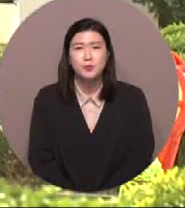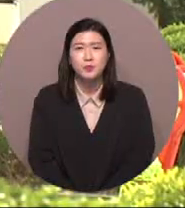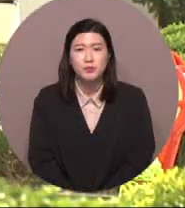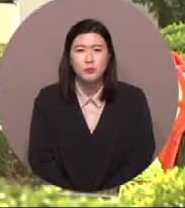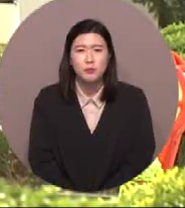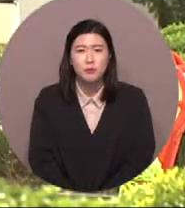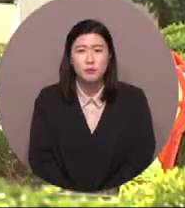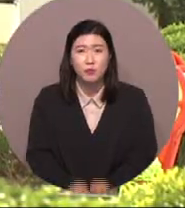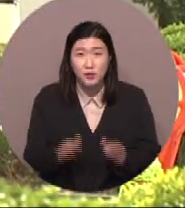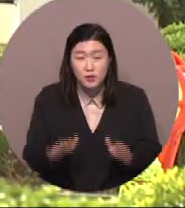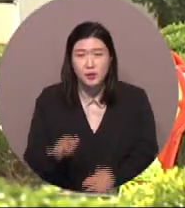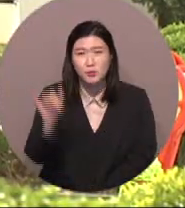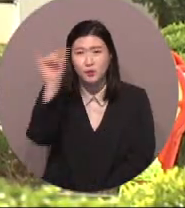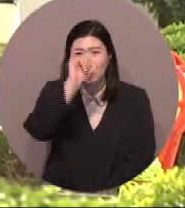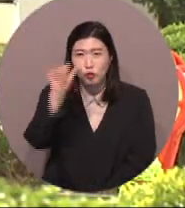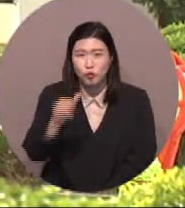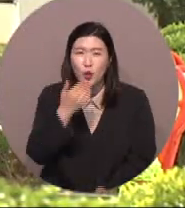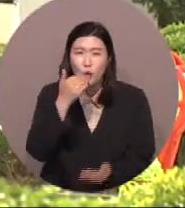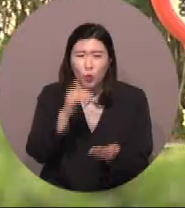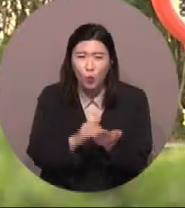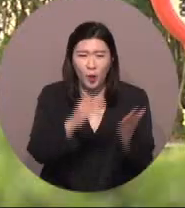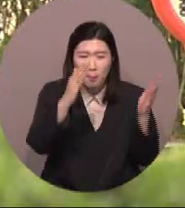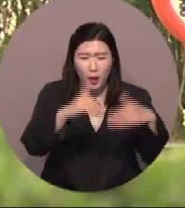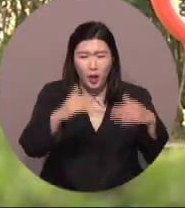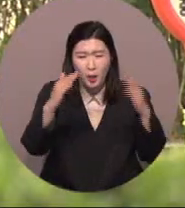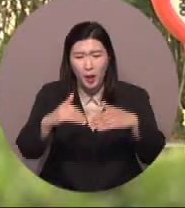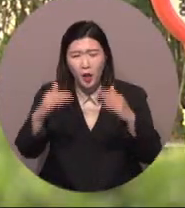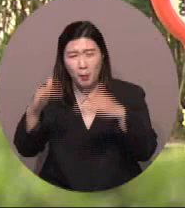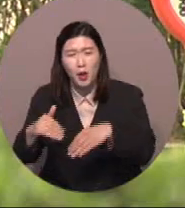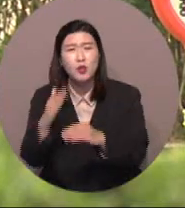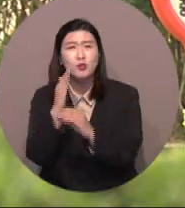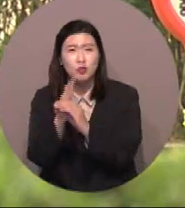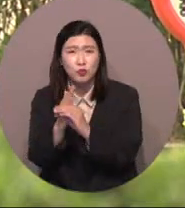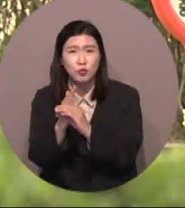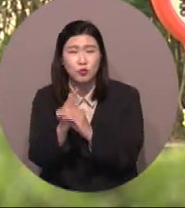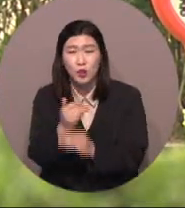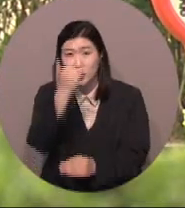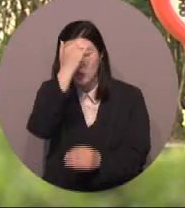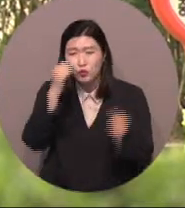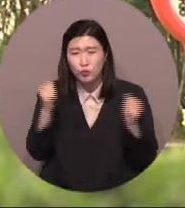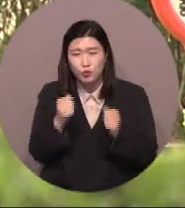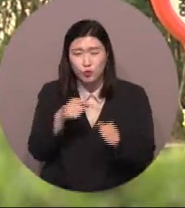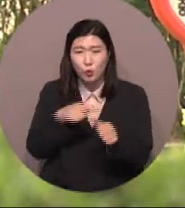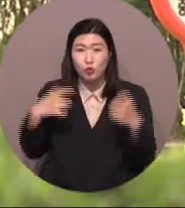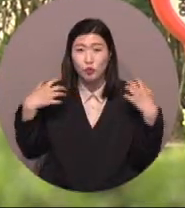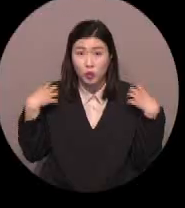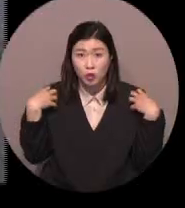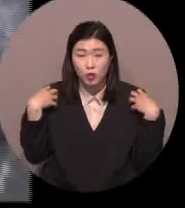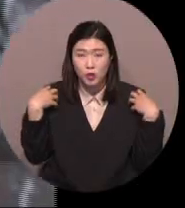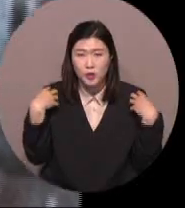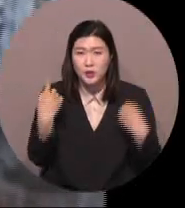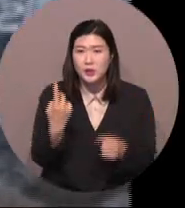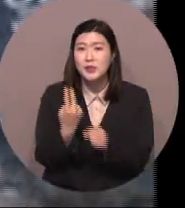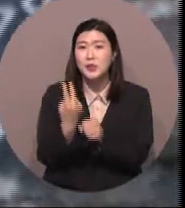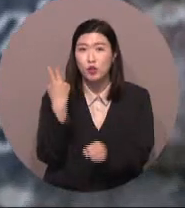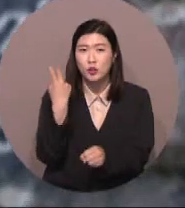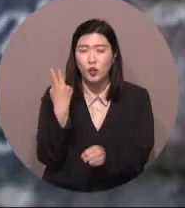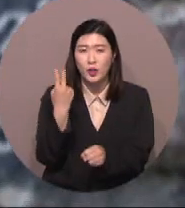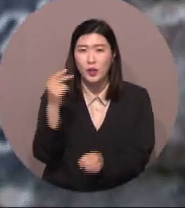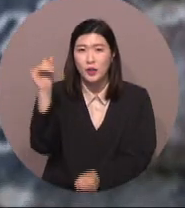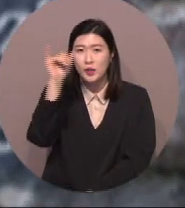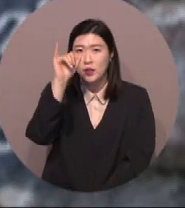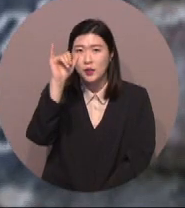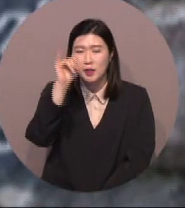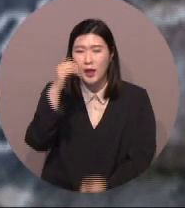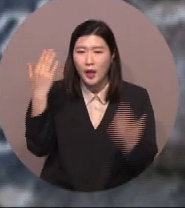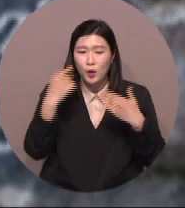전국의 세워진 전두환 기념비와 설치 물이 최근 논란이 된 가운데 충북교육청 은 2년 전 돈에 교육시설의 전두환